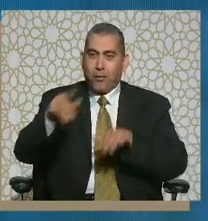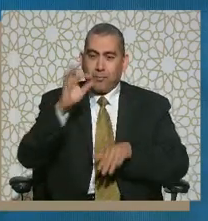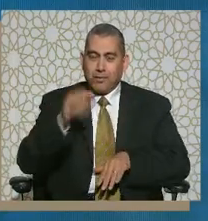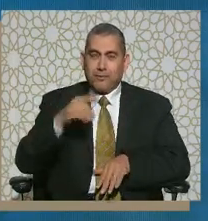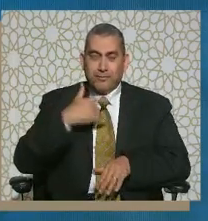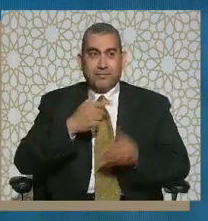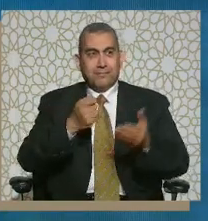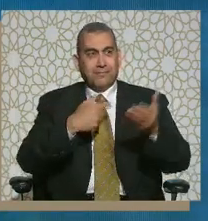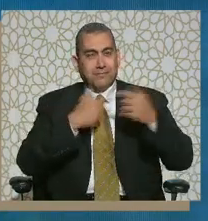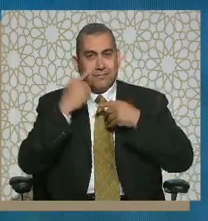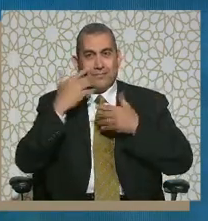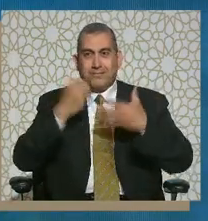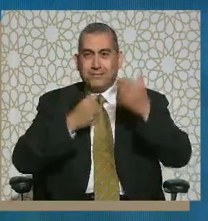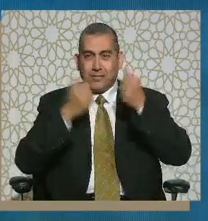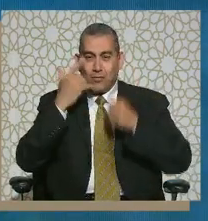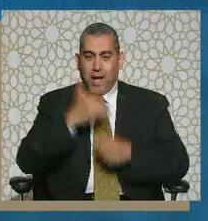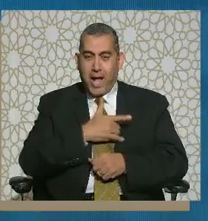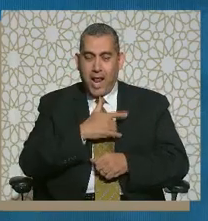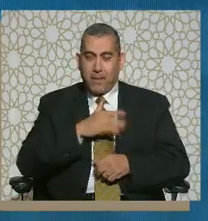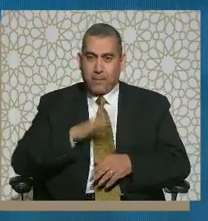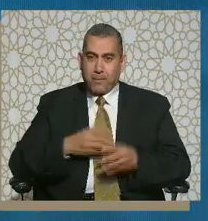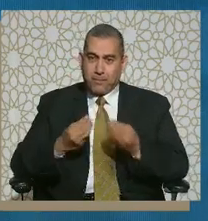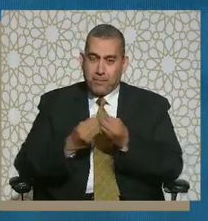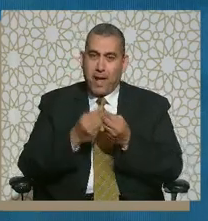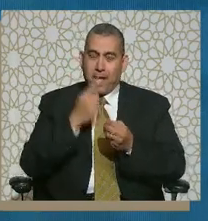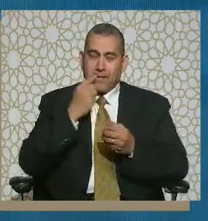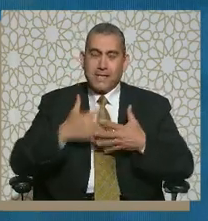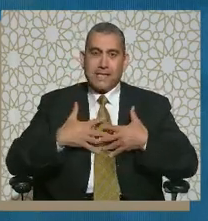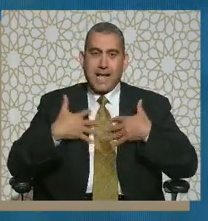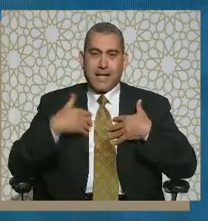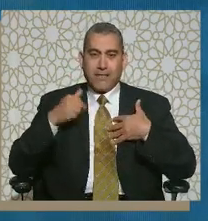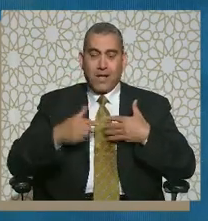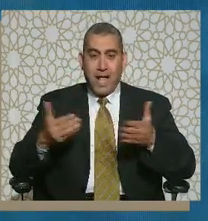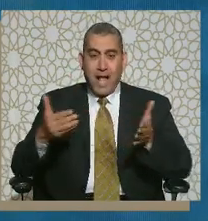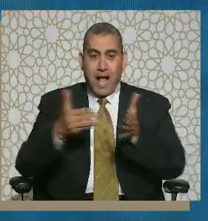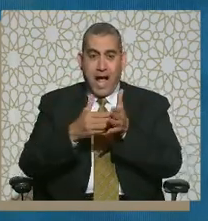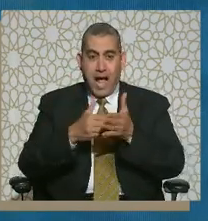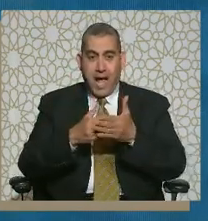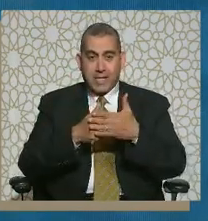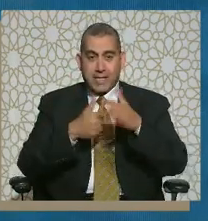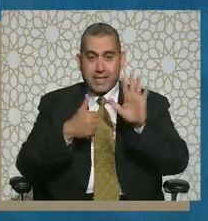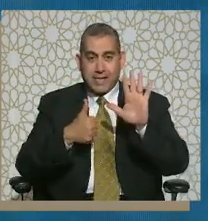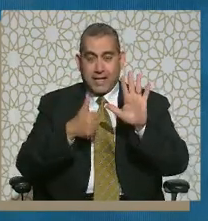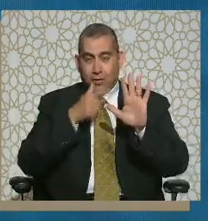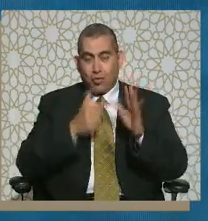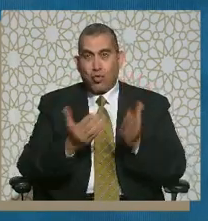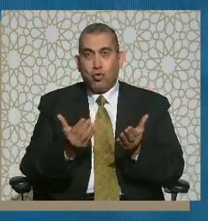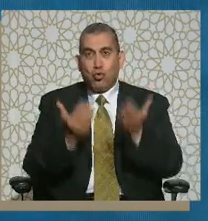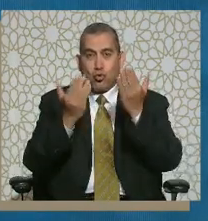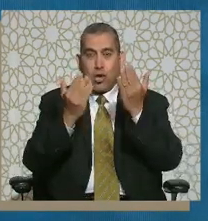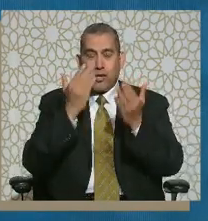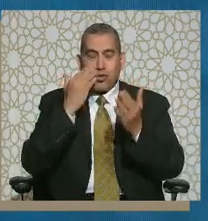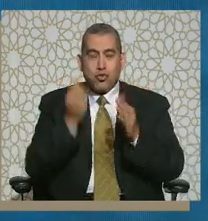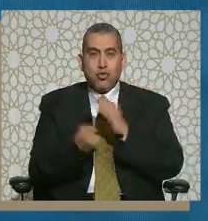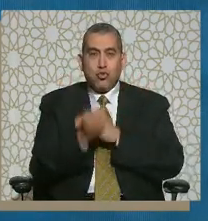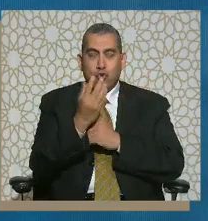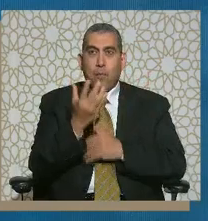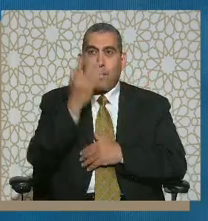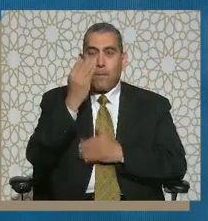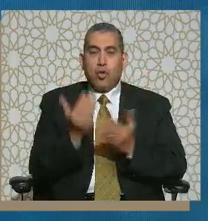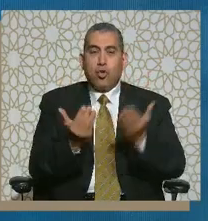في وقلوبهم لسه مغموسة في السعادة. وآخر حاجة ياريت تدعي في الصباح والمساء بالدعاء